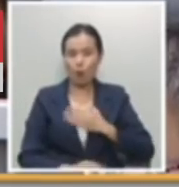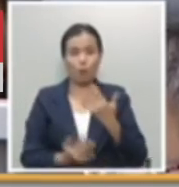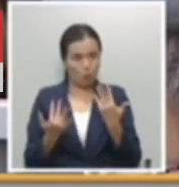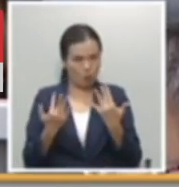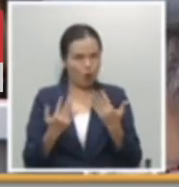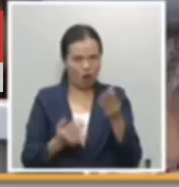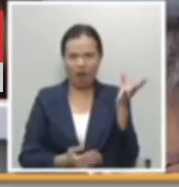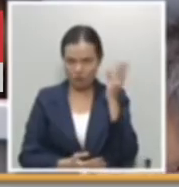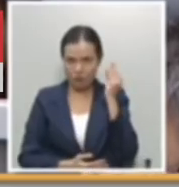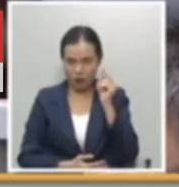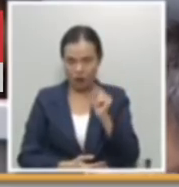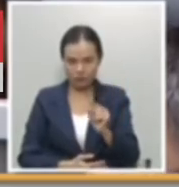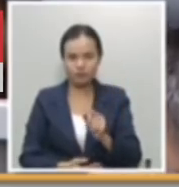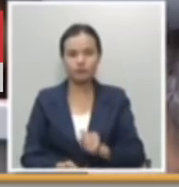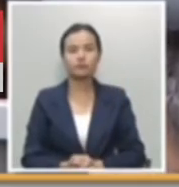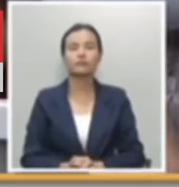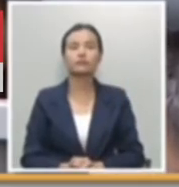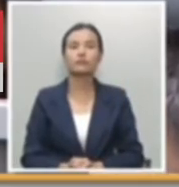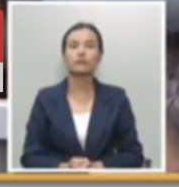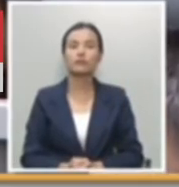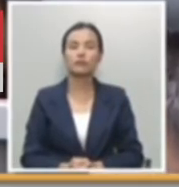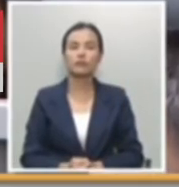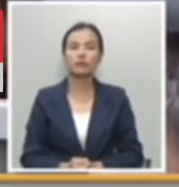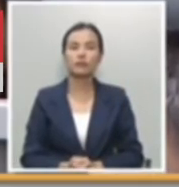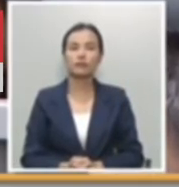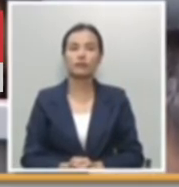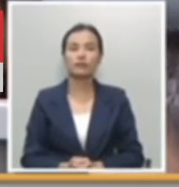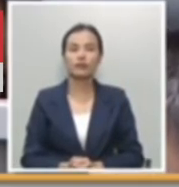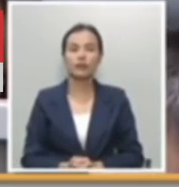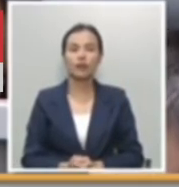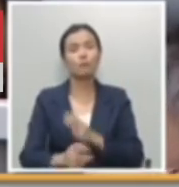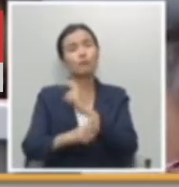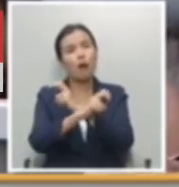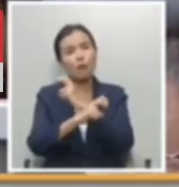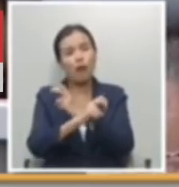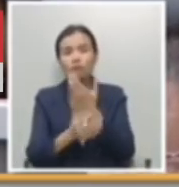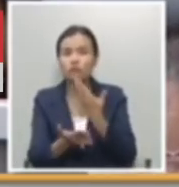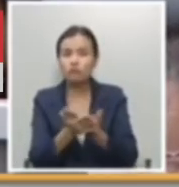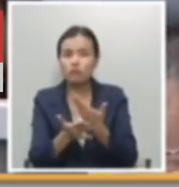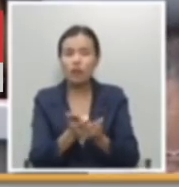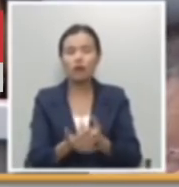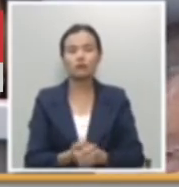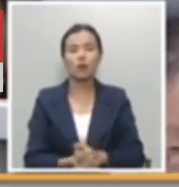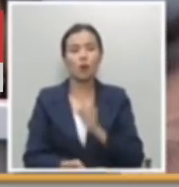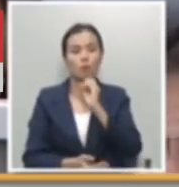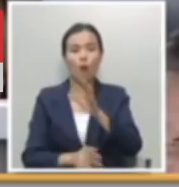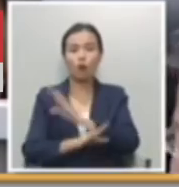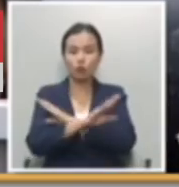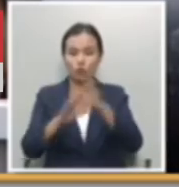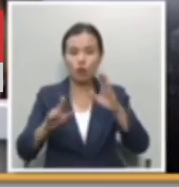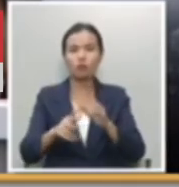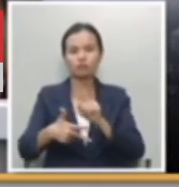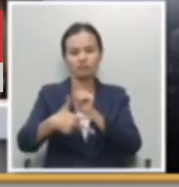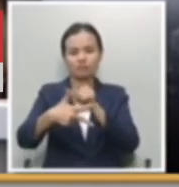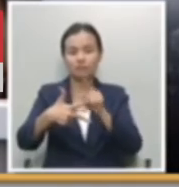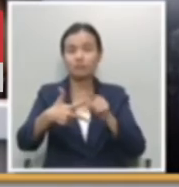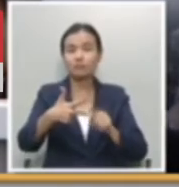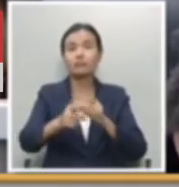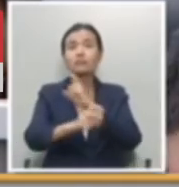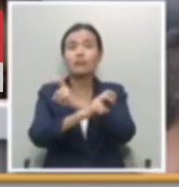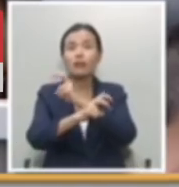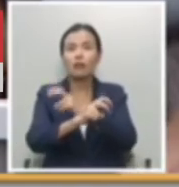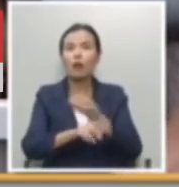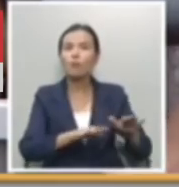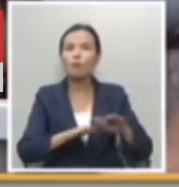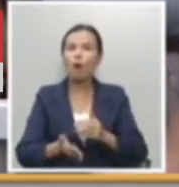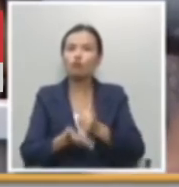ะครับแล้วก็งบแสแบรนด์สารพิษล่ะวันนี้สั่งก็บอกว่าให้เริ่มใช้พลาขวดแล้วท่านเตรียมการช่ว